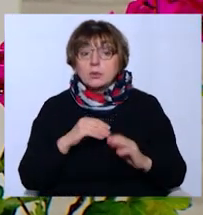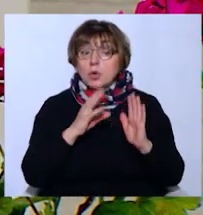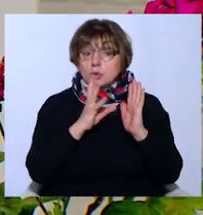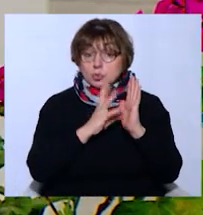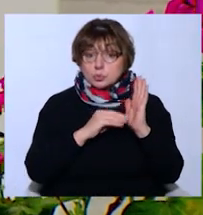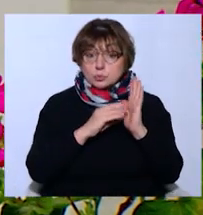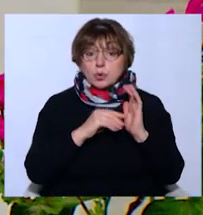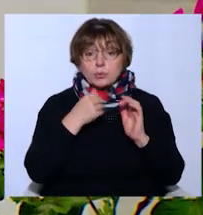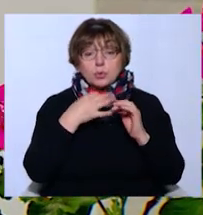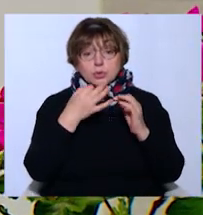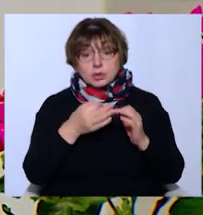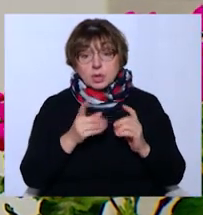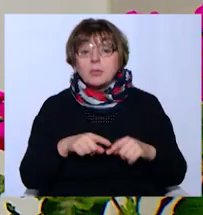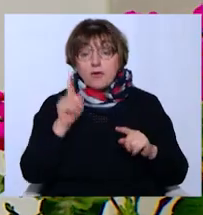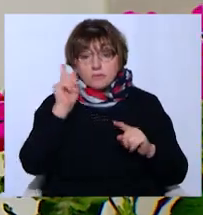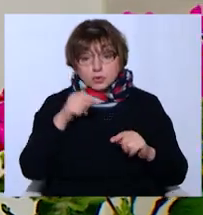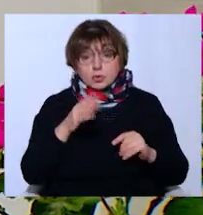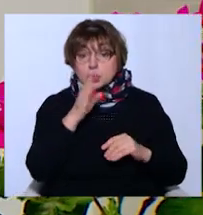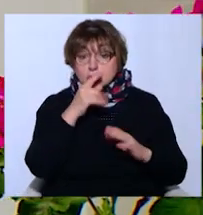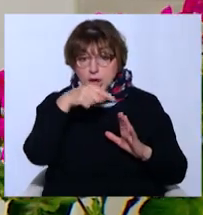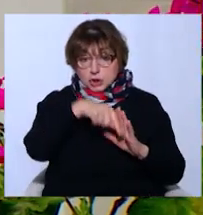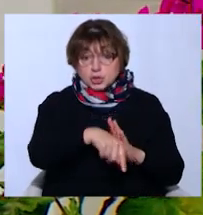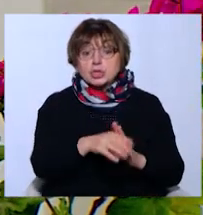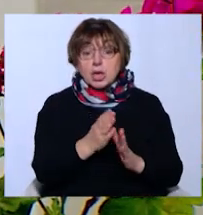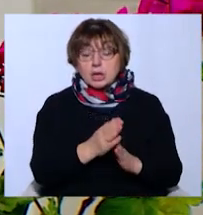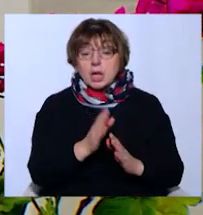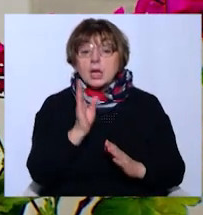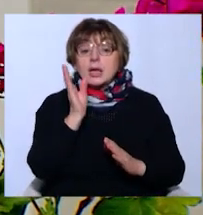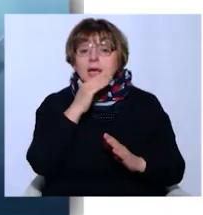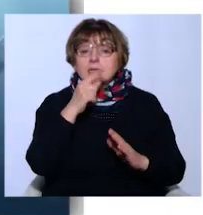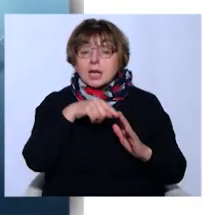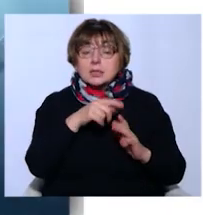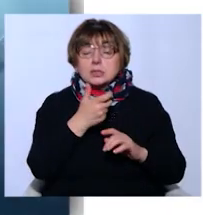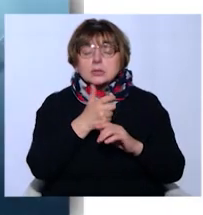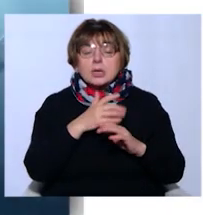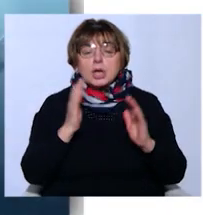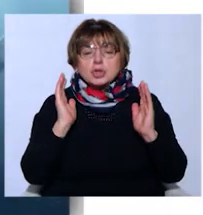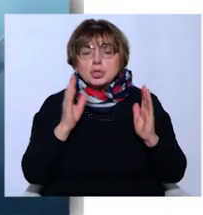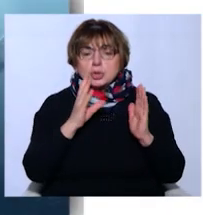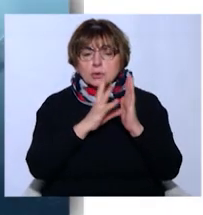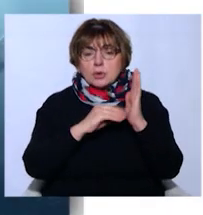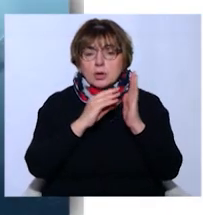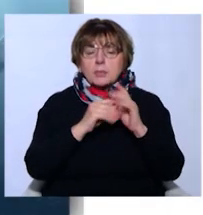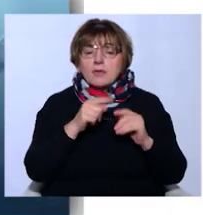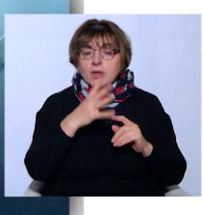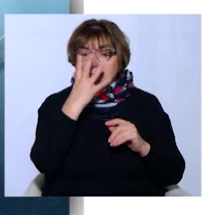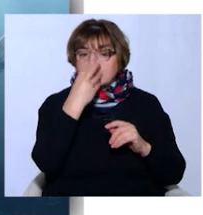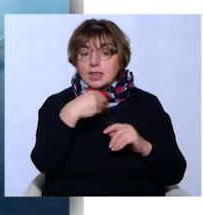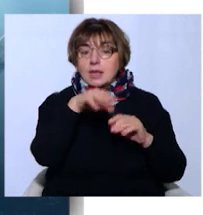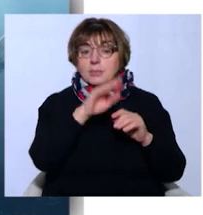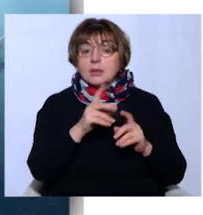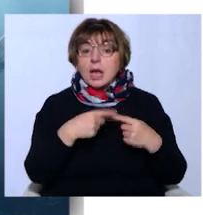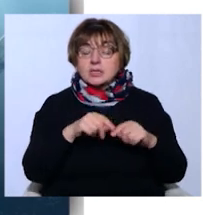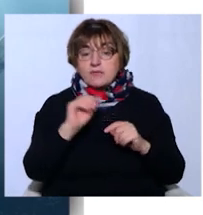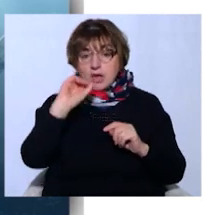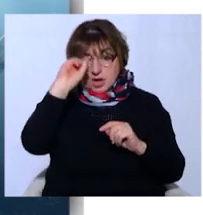მე როგორც გითხარით, ასევე წყალშიც გვხვდება. აი წყლის ბინადარი უდიდესი ძუძუმწოვრები არიან დელფინები და